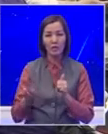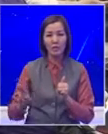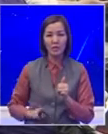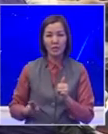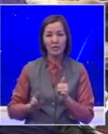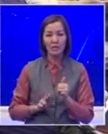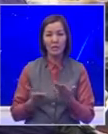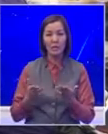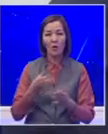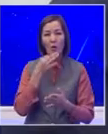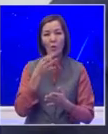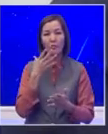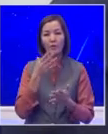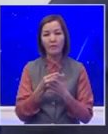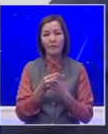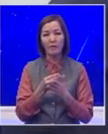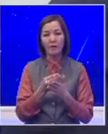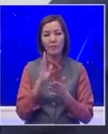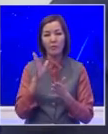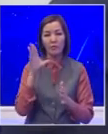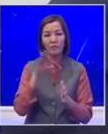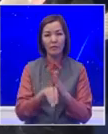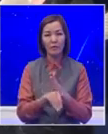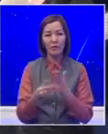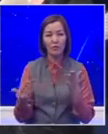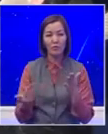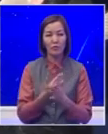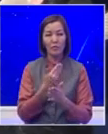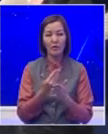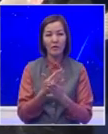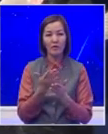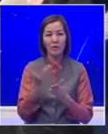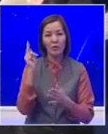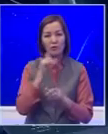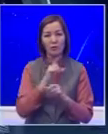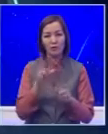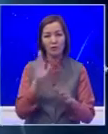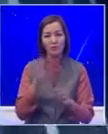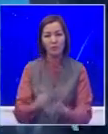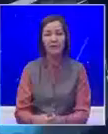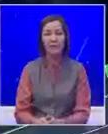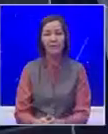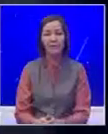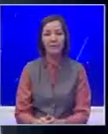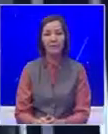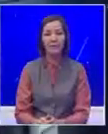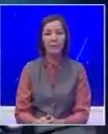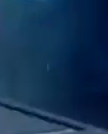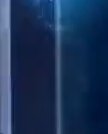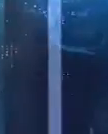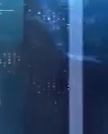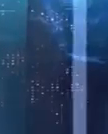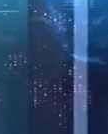вооружившись опытом своих коллег будет внедрять новшества в своих учебных заведениях шандос Назарбаев курманжан